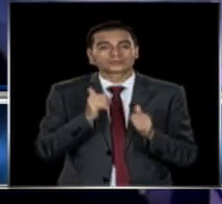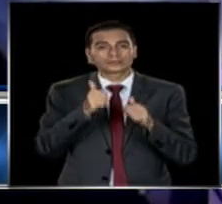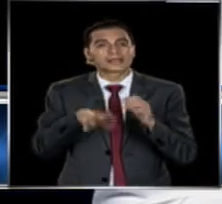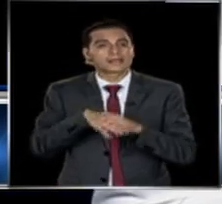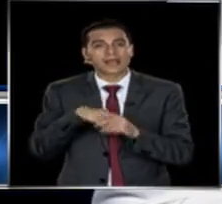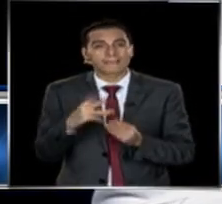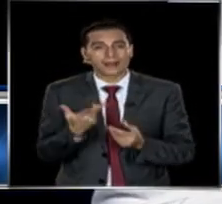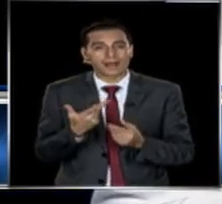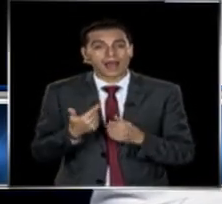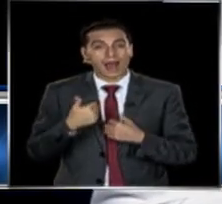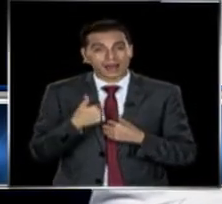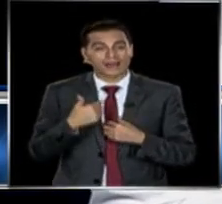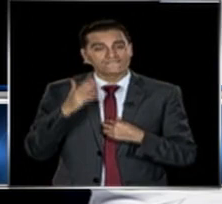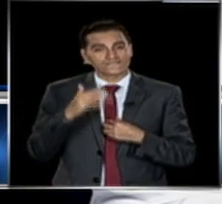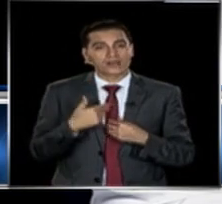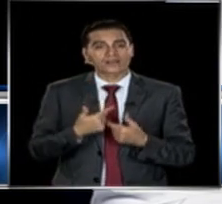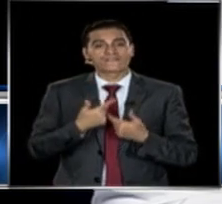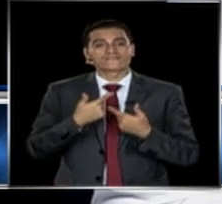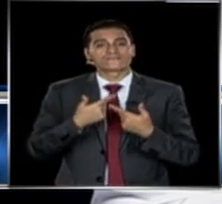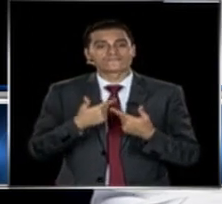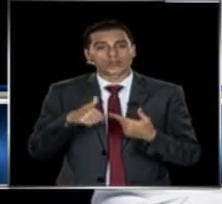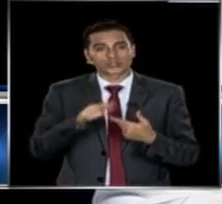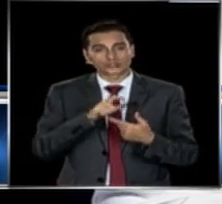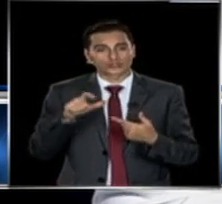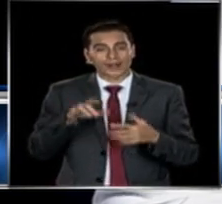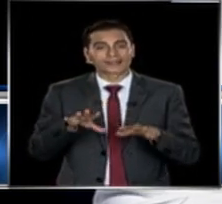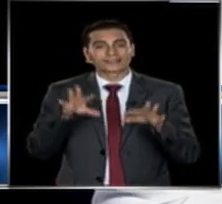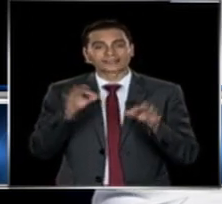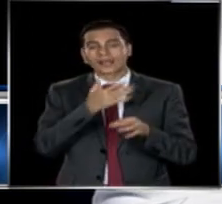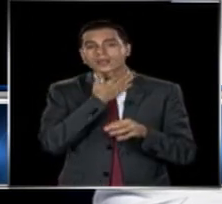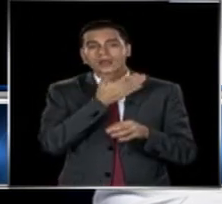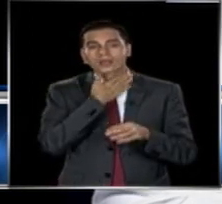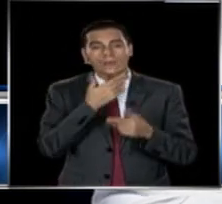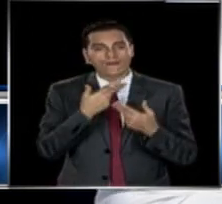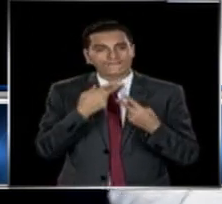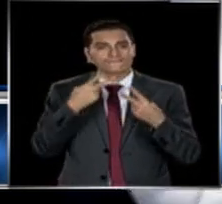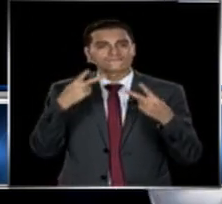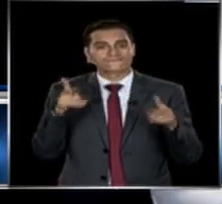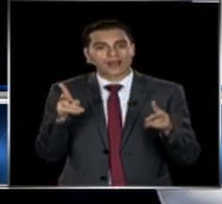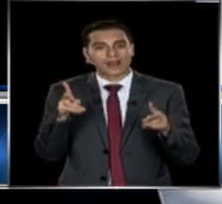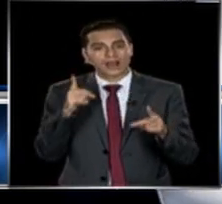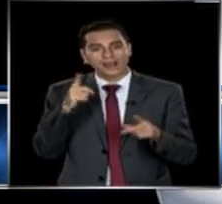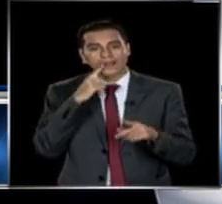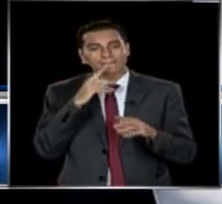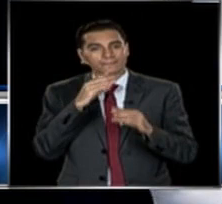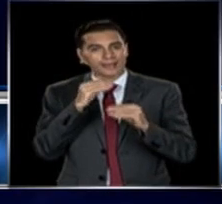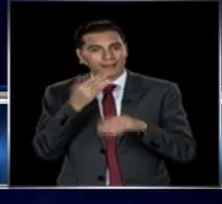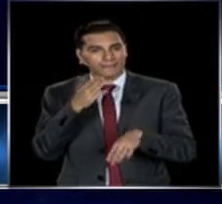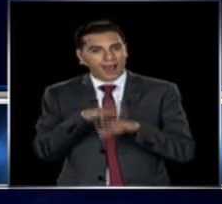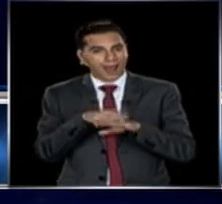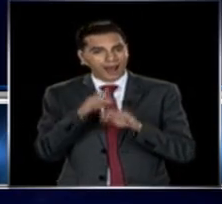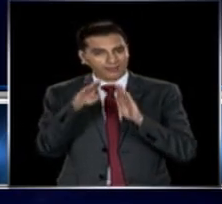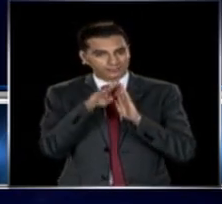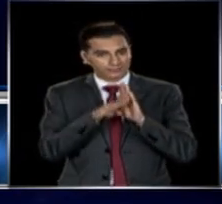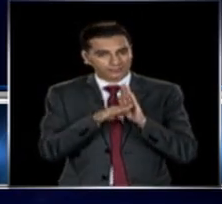اولا احنا يعني بنطلق الشهر دوت استراتيجية التطوع الوطنية. كويس جدا. انا حضرتك بتتكلم على التنسيق وعلى